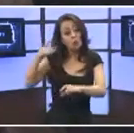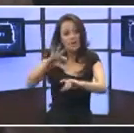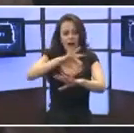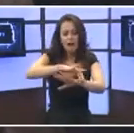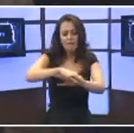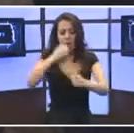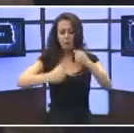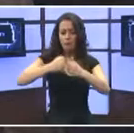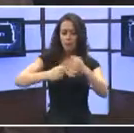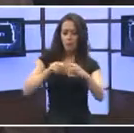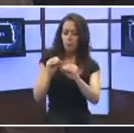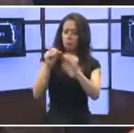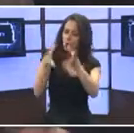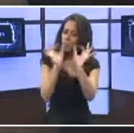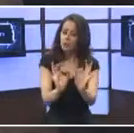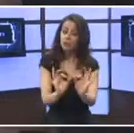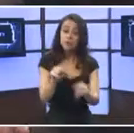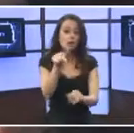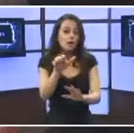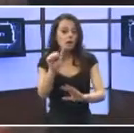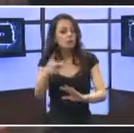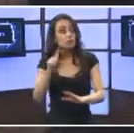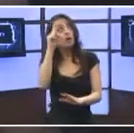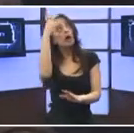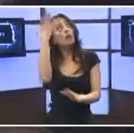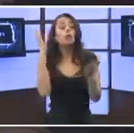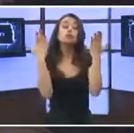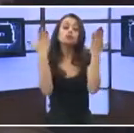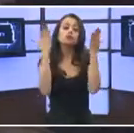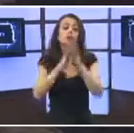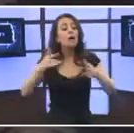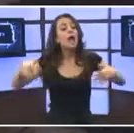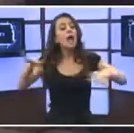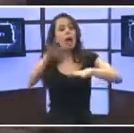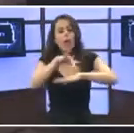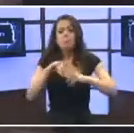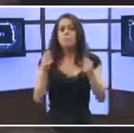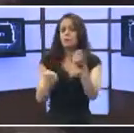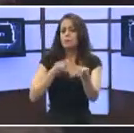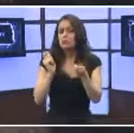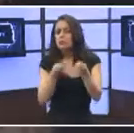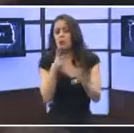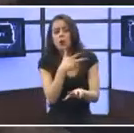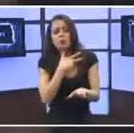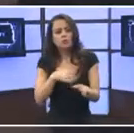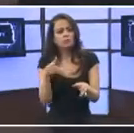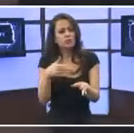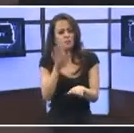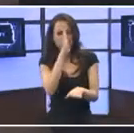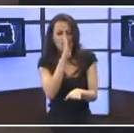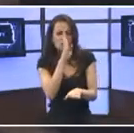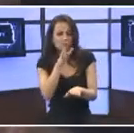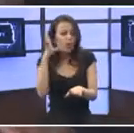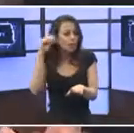koyarak başlamıştı. Bugün Allah'a çok şükür hükümetimizin çalışmalarıyla ülkemizde ciddi anlamda gelişmeler